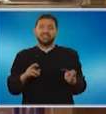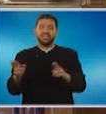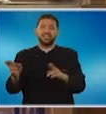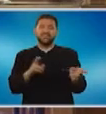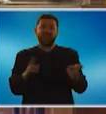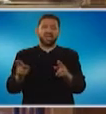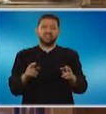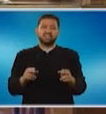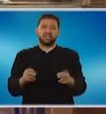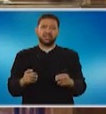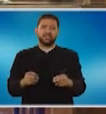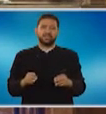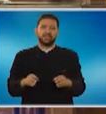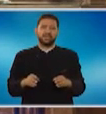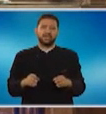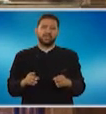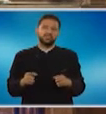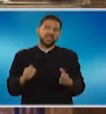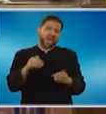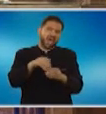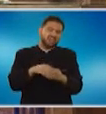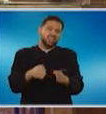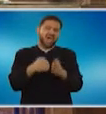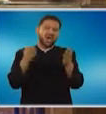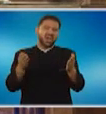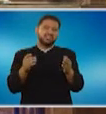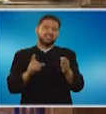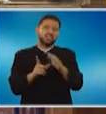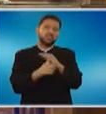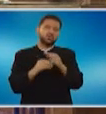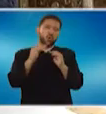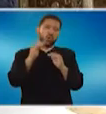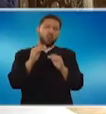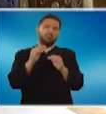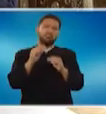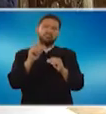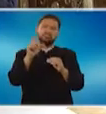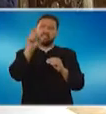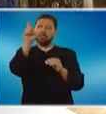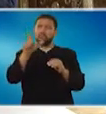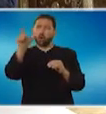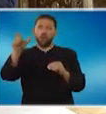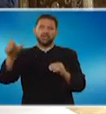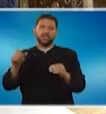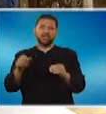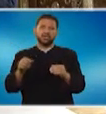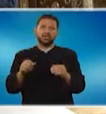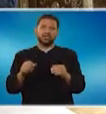obișnuite, cărțile dintr-un raft de bibliotecă și cărțile sacre sau liturgice?